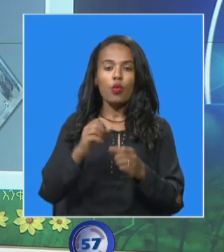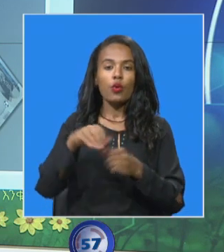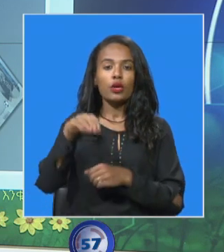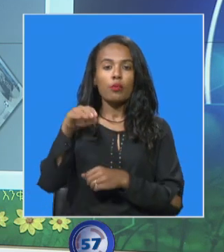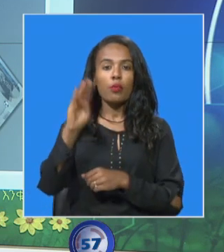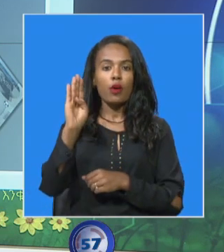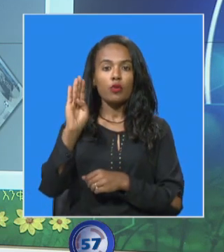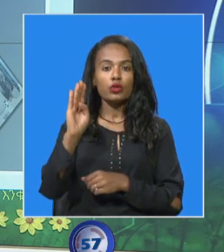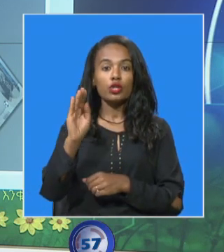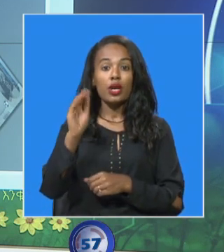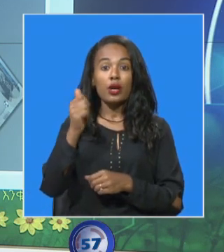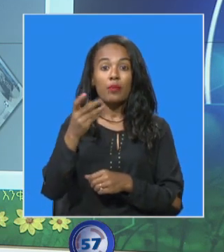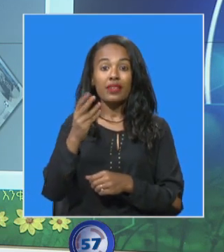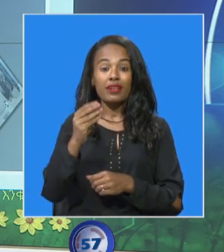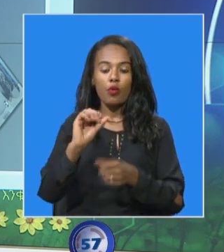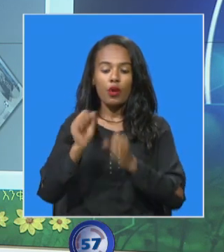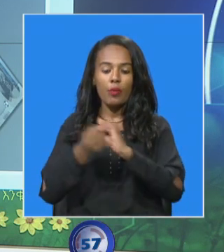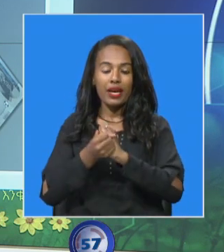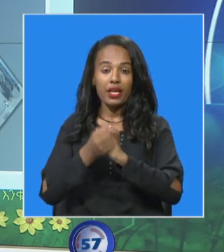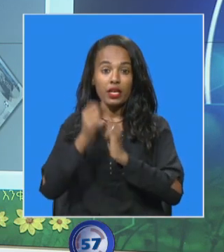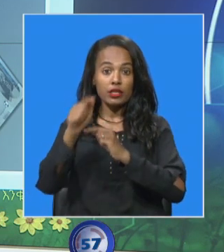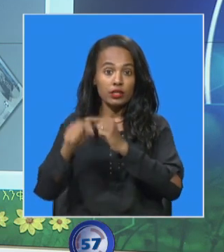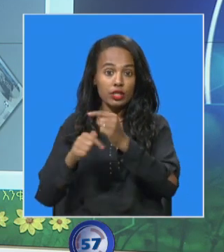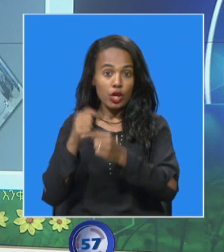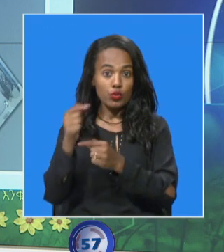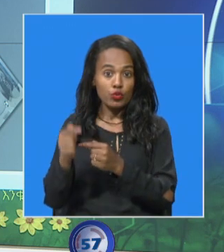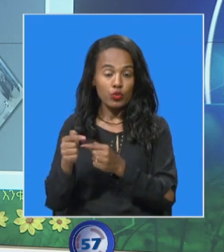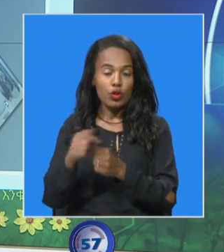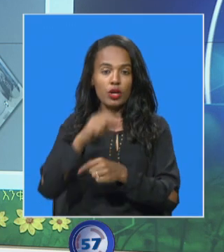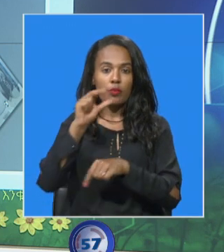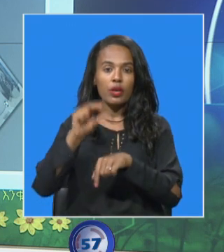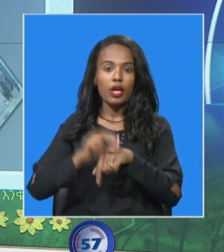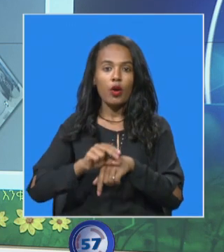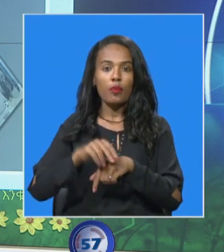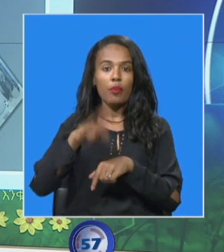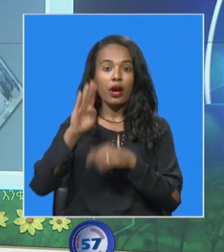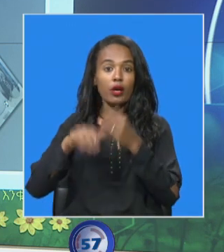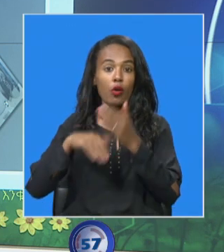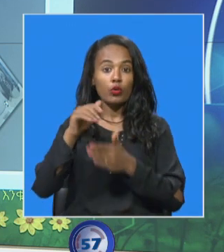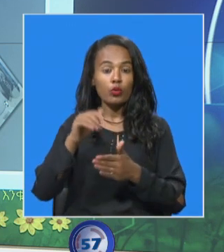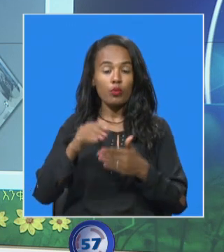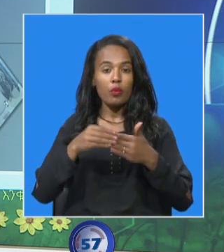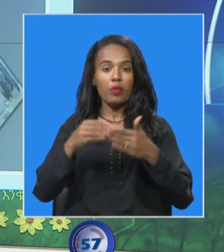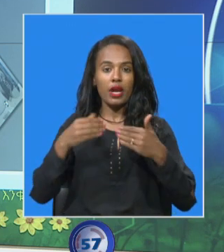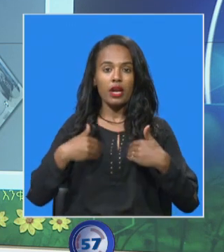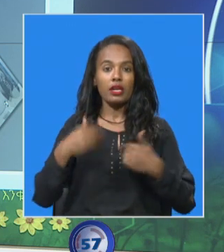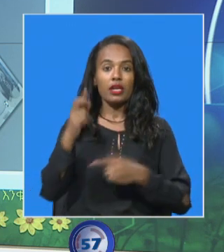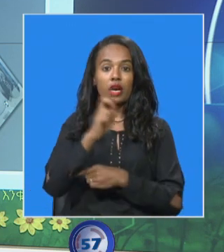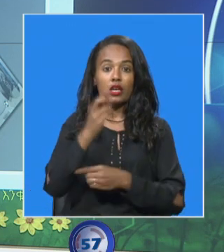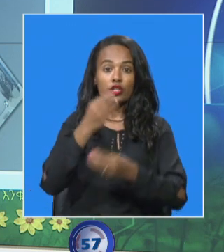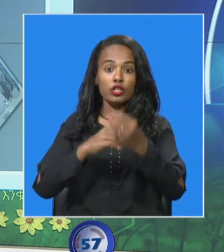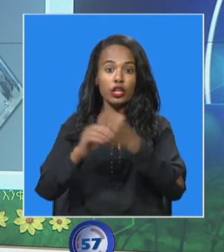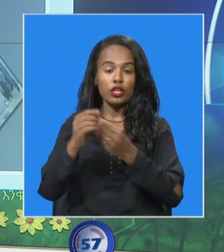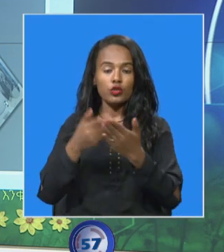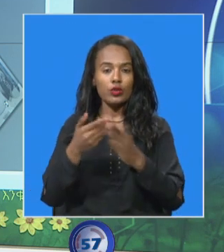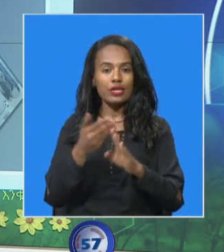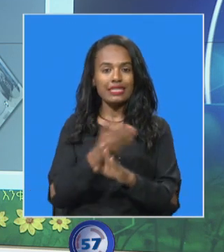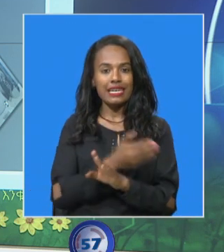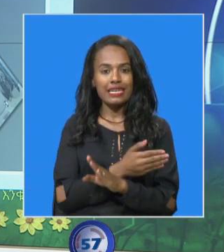ባንኮች በጥሬው ለመቀየር ሲሄዱ እንግዲህ ብሔራዊ ባንክ ያወጣው መመሪያ አለ። የቀን ሽያጫቸው ከዚህ